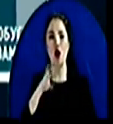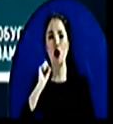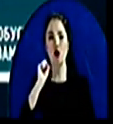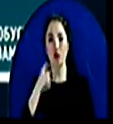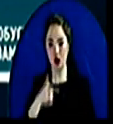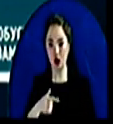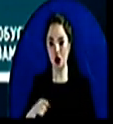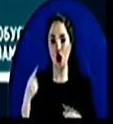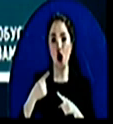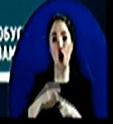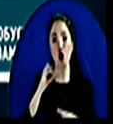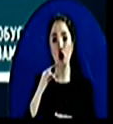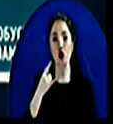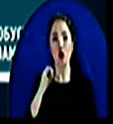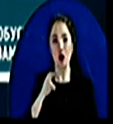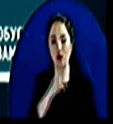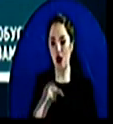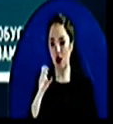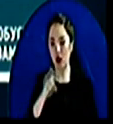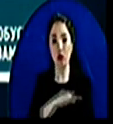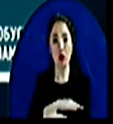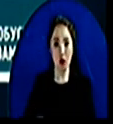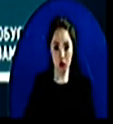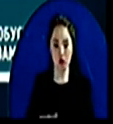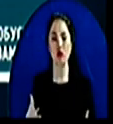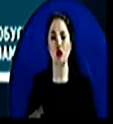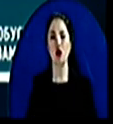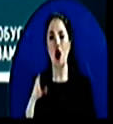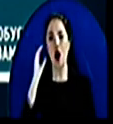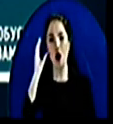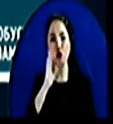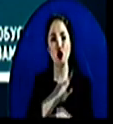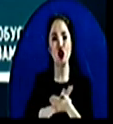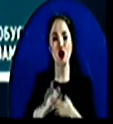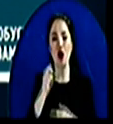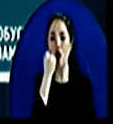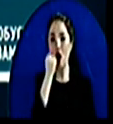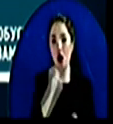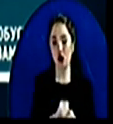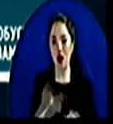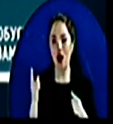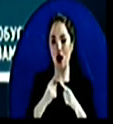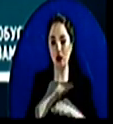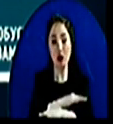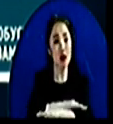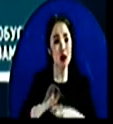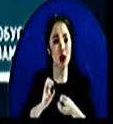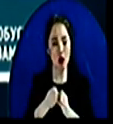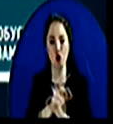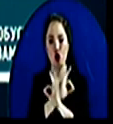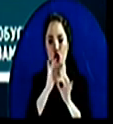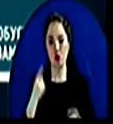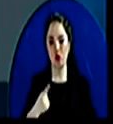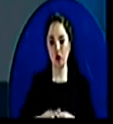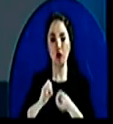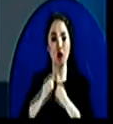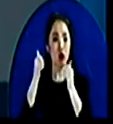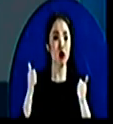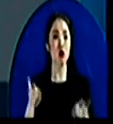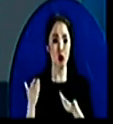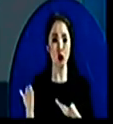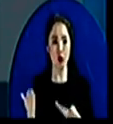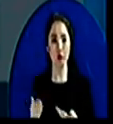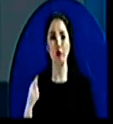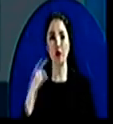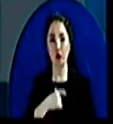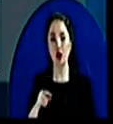наадамчдын замын уул зүрийн, Ярмагийн автобусны шинэ эцсийн бодлого хүртэлх хатуу хүчлээ зам гээд олон бүтээн байгуулалтыг хийжээ. За улсын